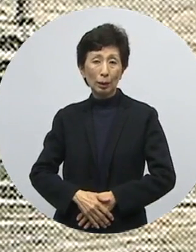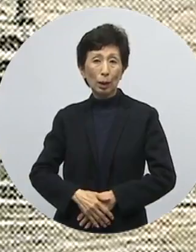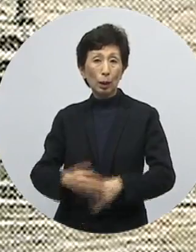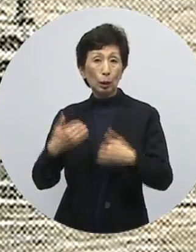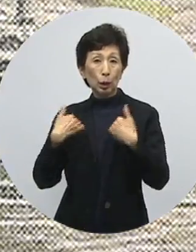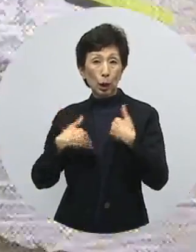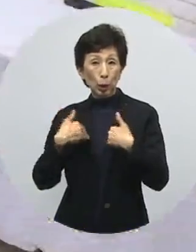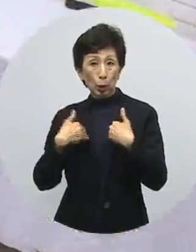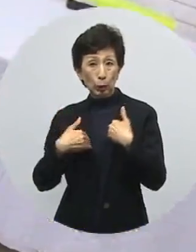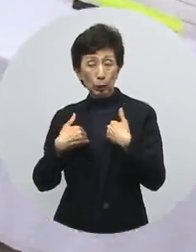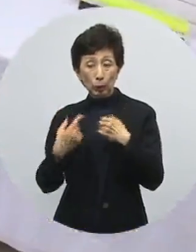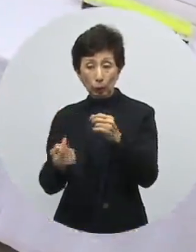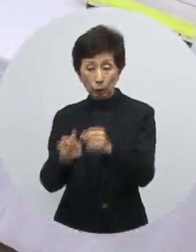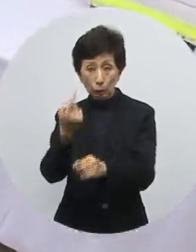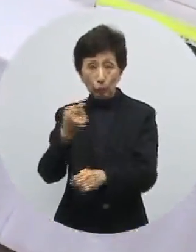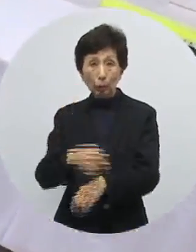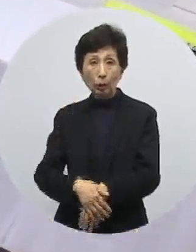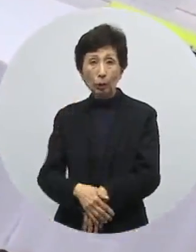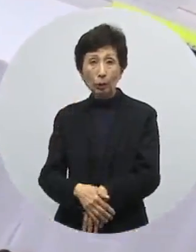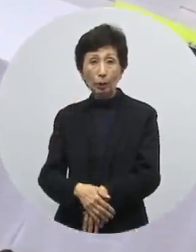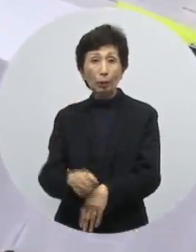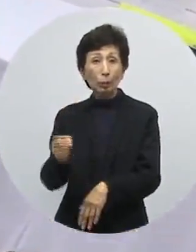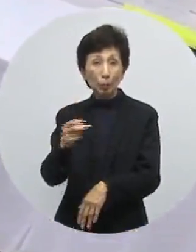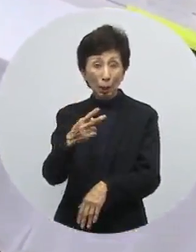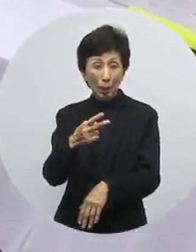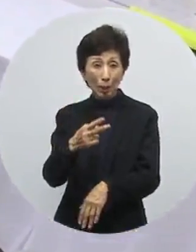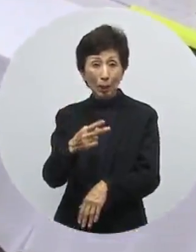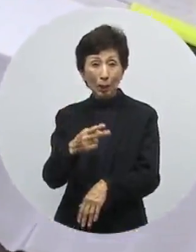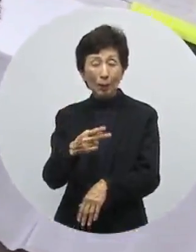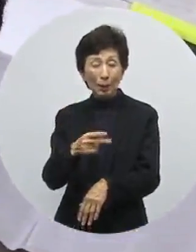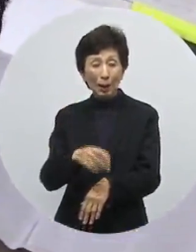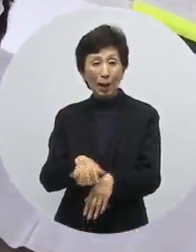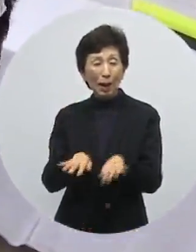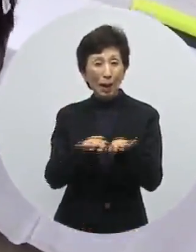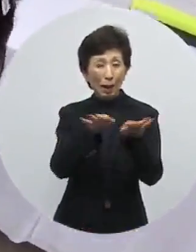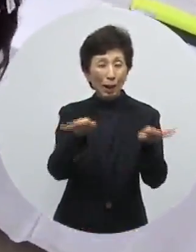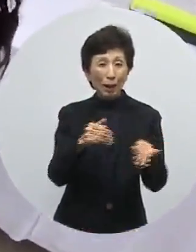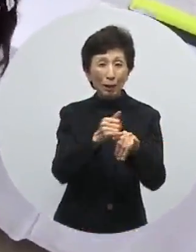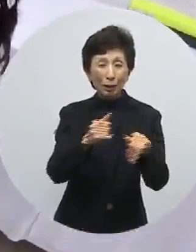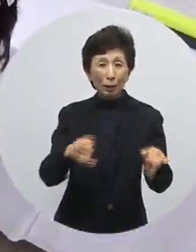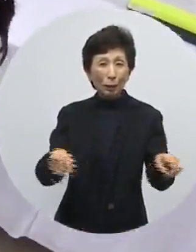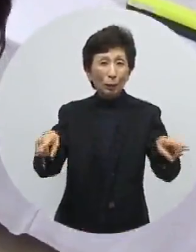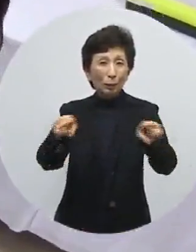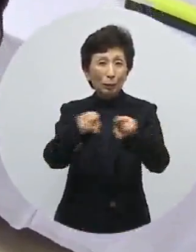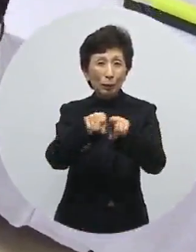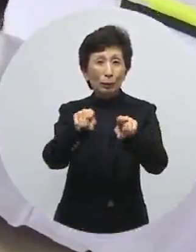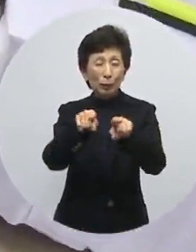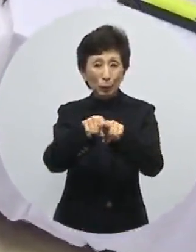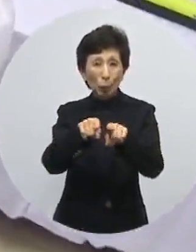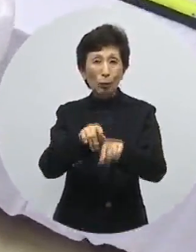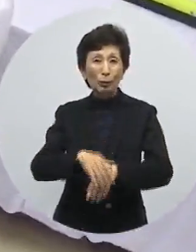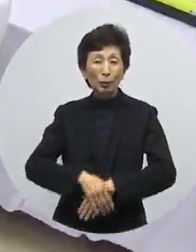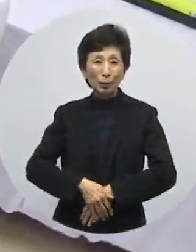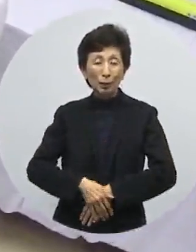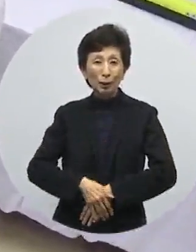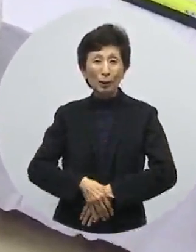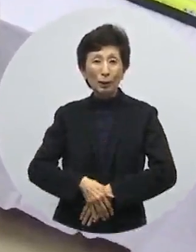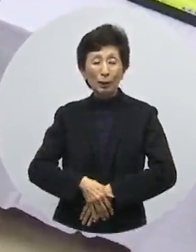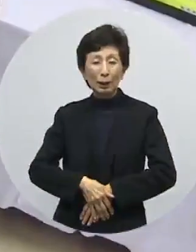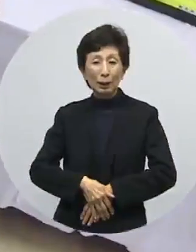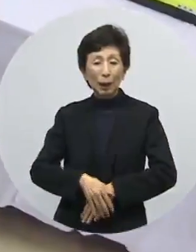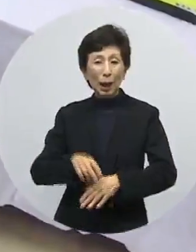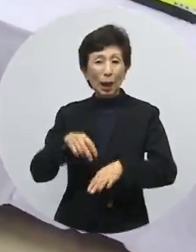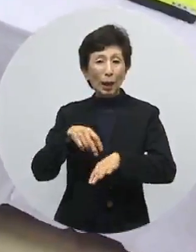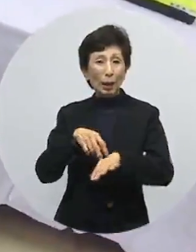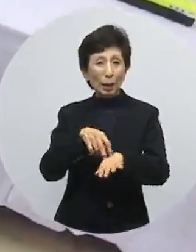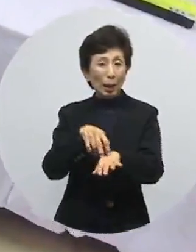始まってるのと、両方が入り身だったですね、感じで鵠沼の海水波乗りが始ま